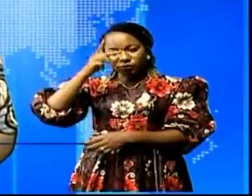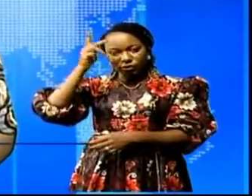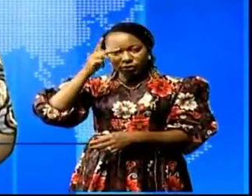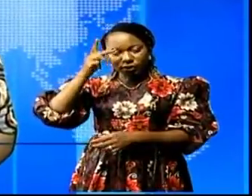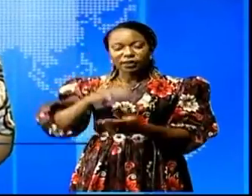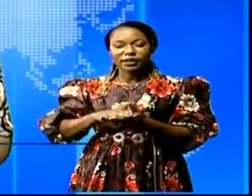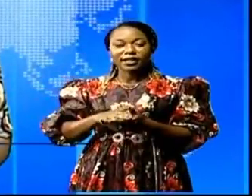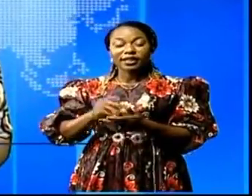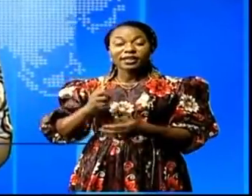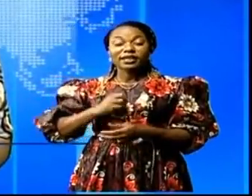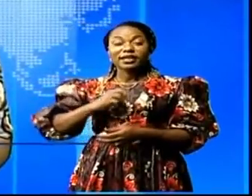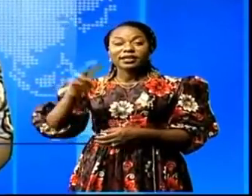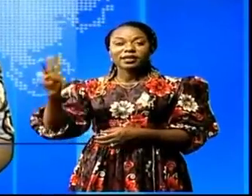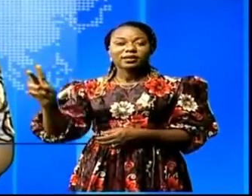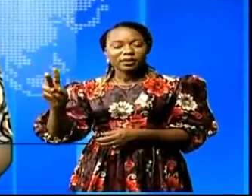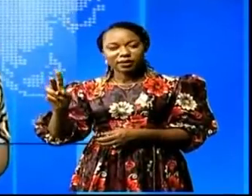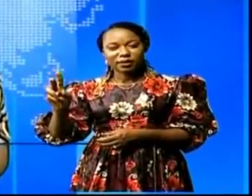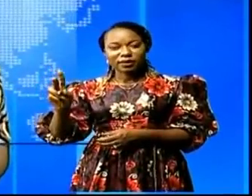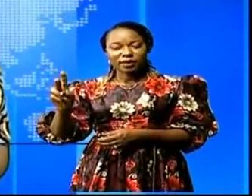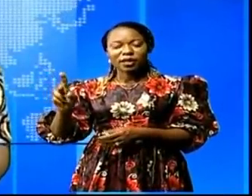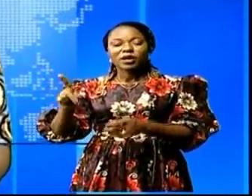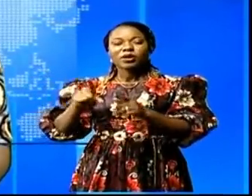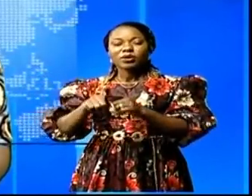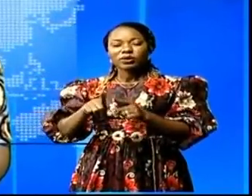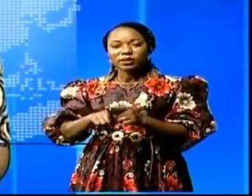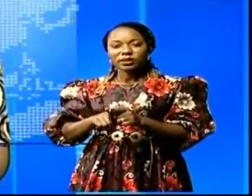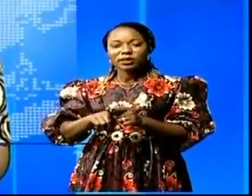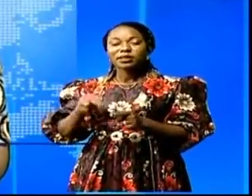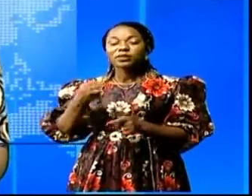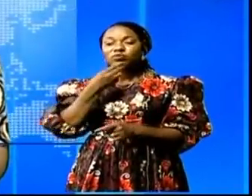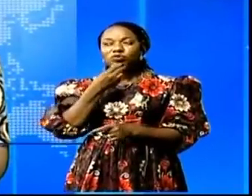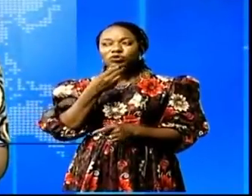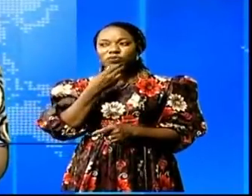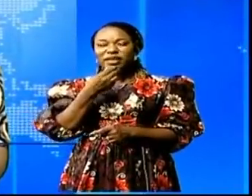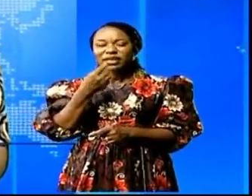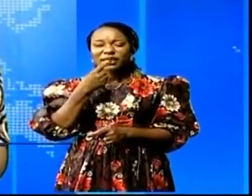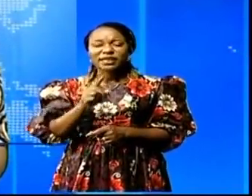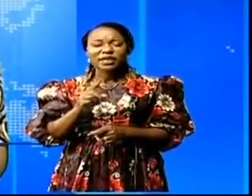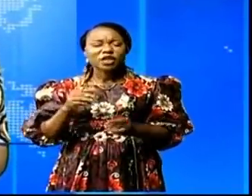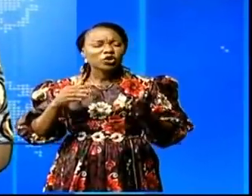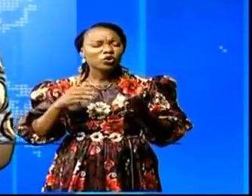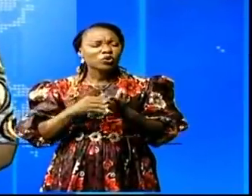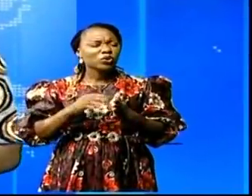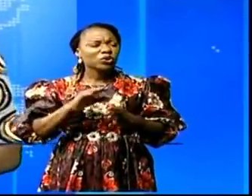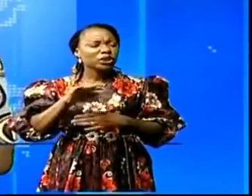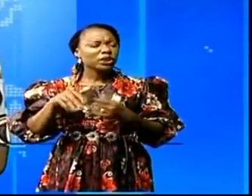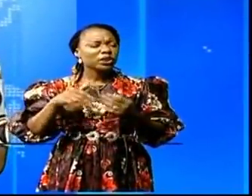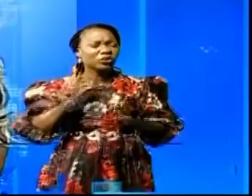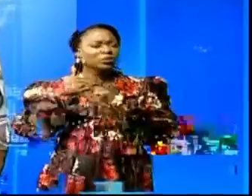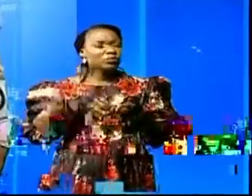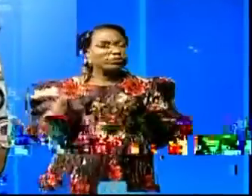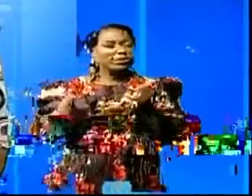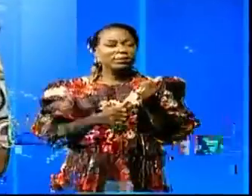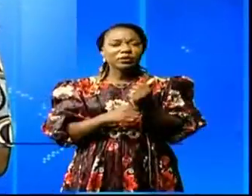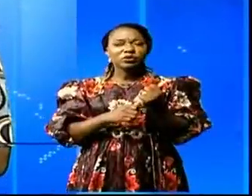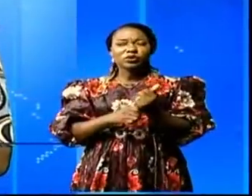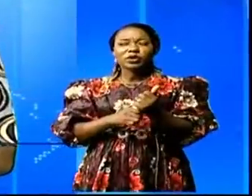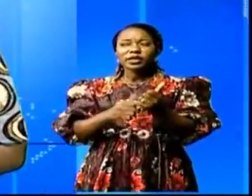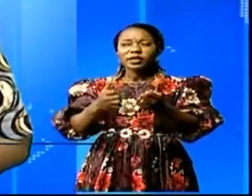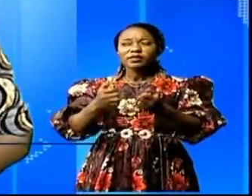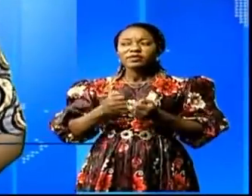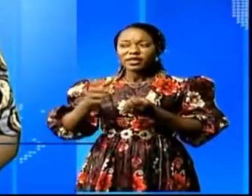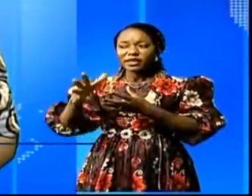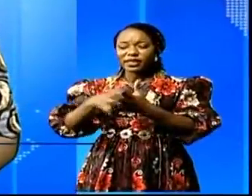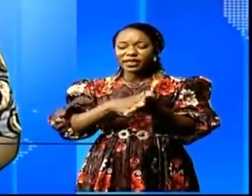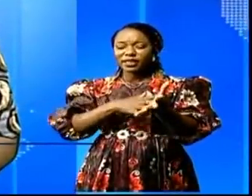l'UDPS, fédération de Mbujimaï, s'insurge contre tout celui qui tentera de déstabiliser les